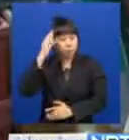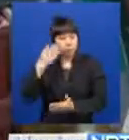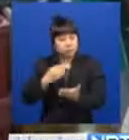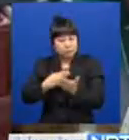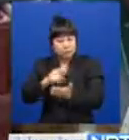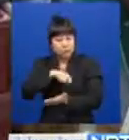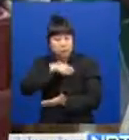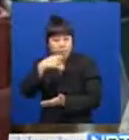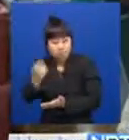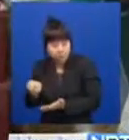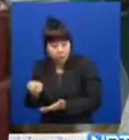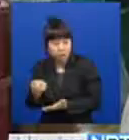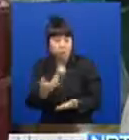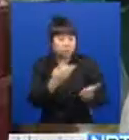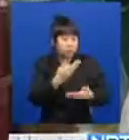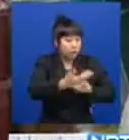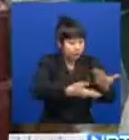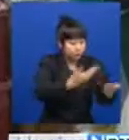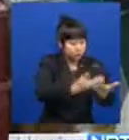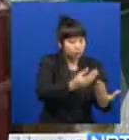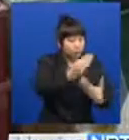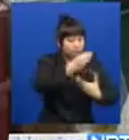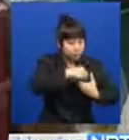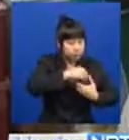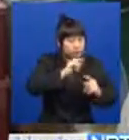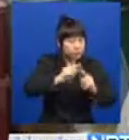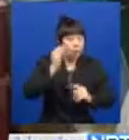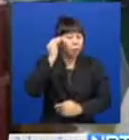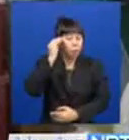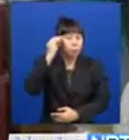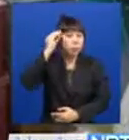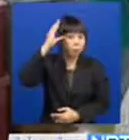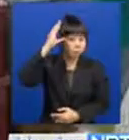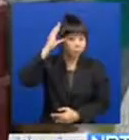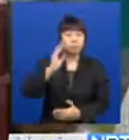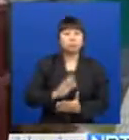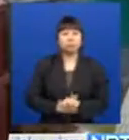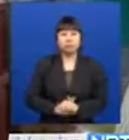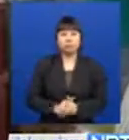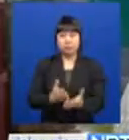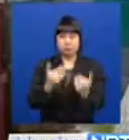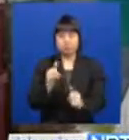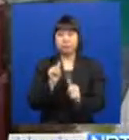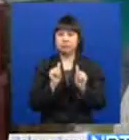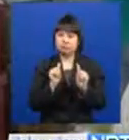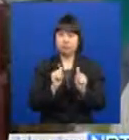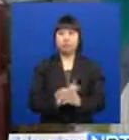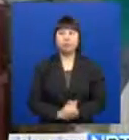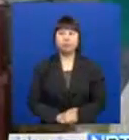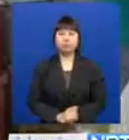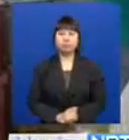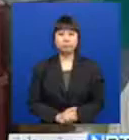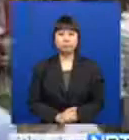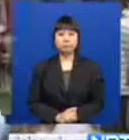ผลิตแล้วก็กำไรที่จะได้จากผลผลิตที่ออกมาอย่างนี้มันก็จะดีมากนะครับ